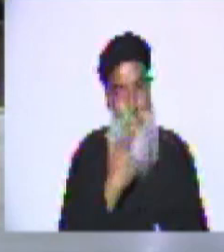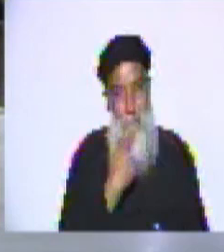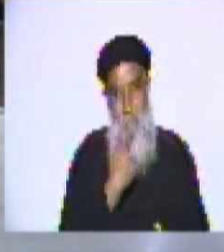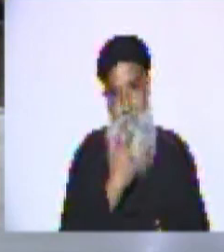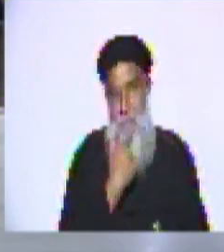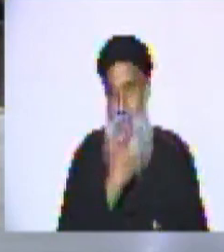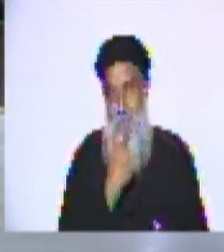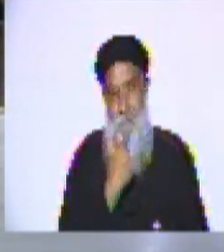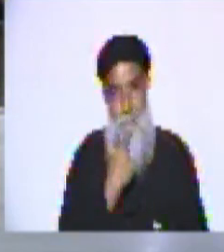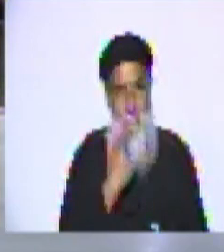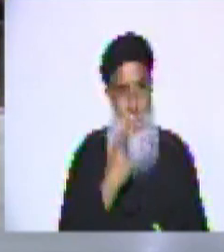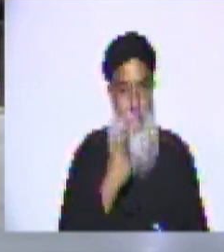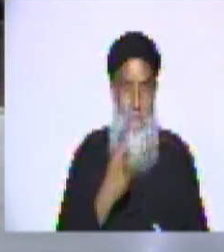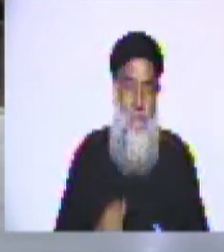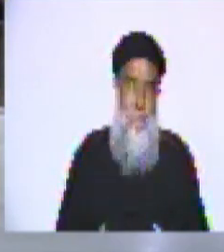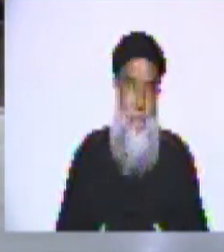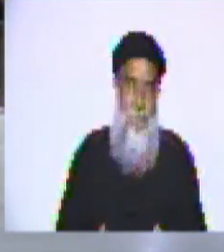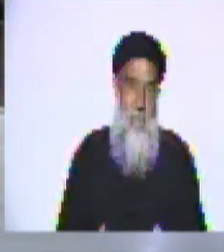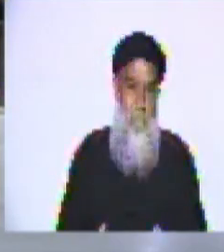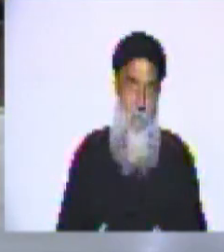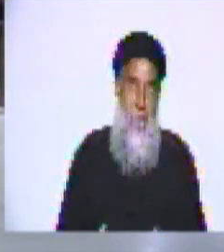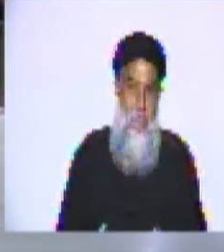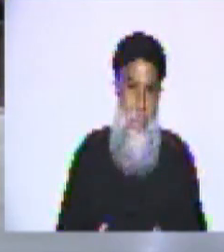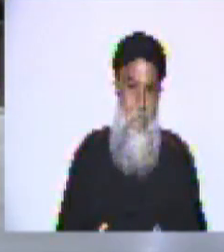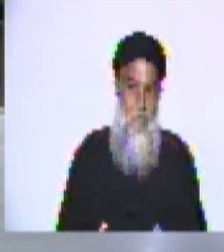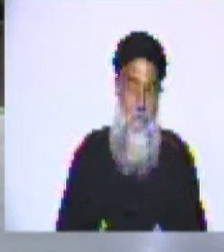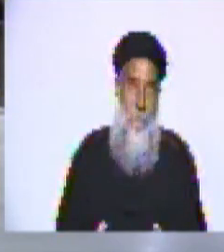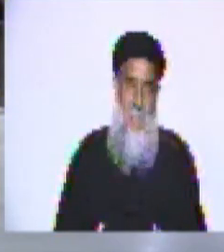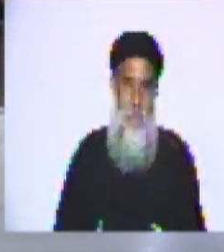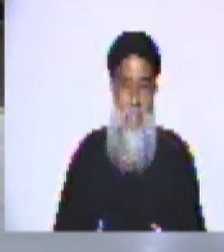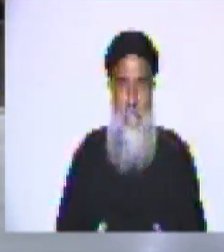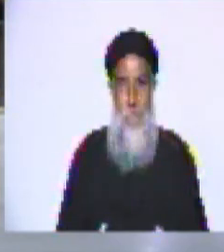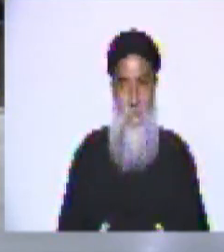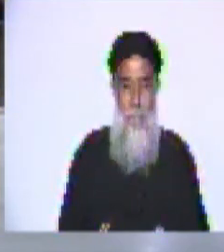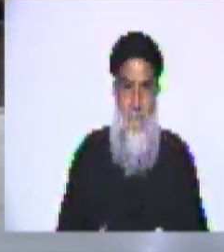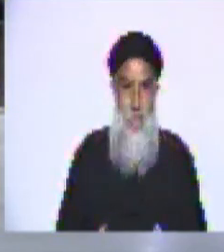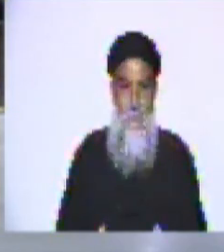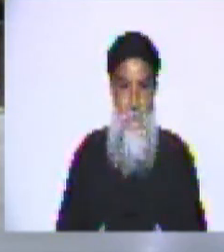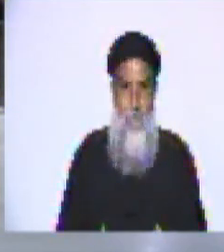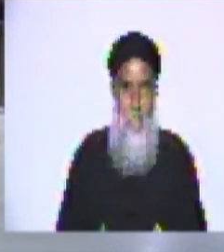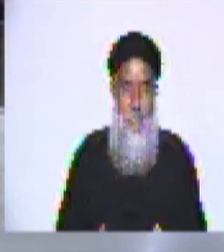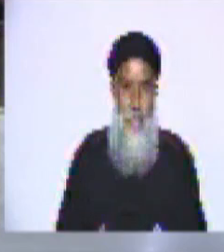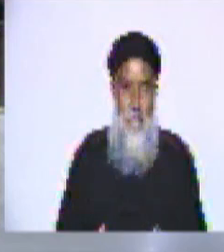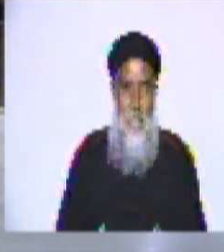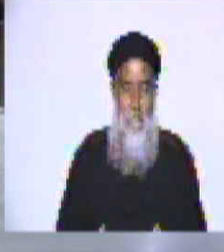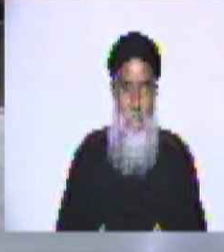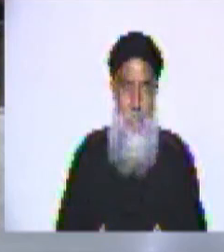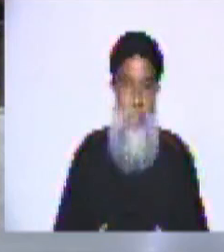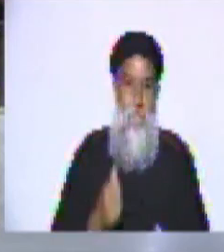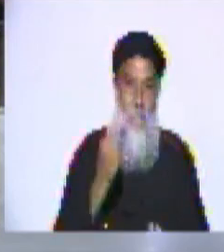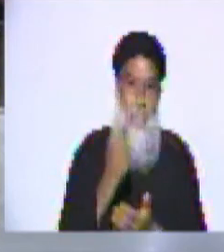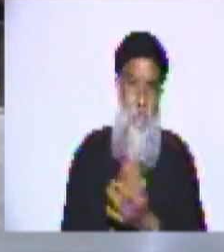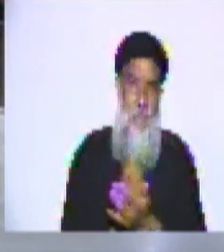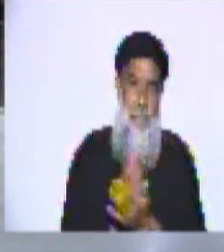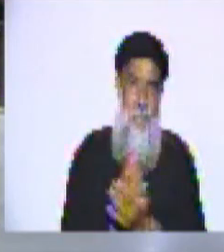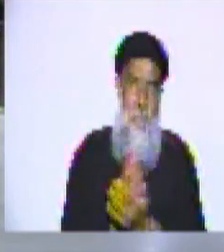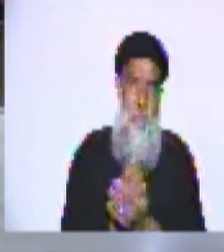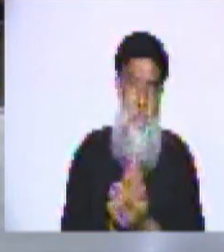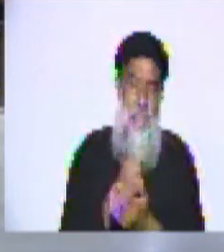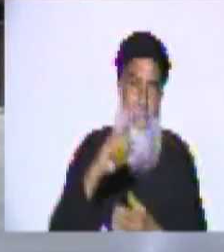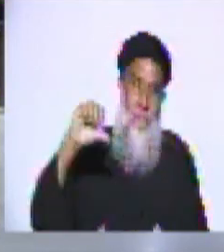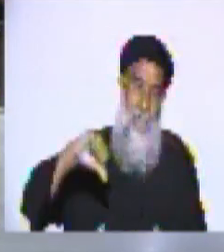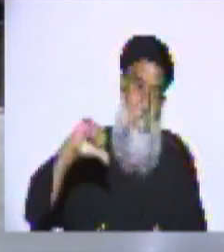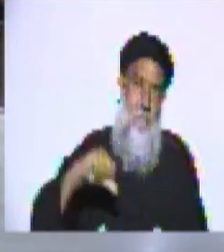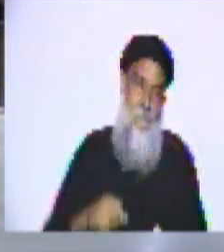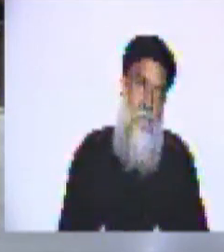اي فليه معهد الدراسات ما بيعترفش بشهادات الكليريكيه مع انه يعني هو النظام ده حط من 2019،